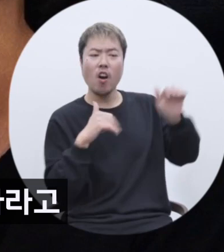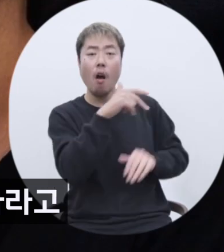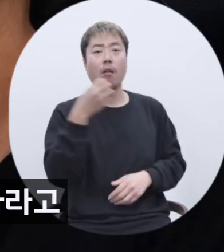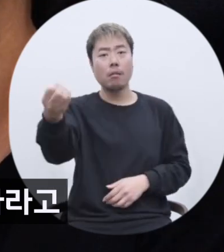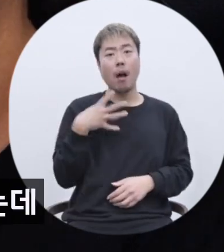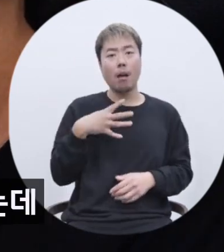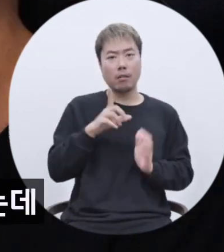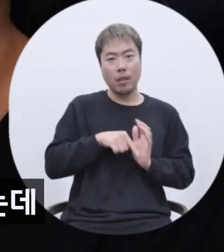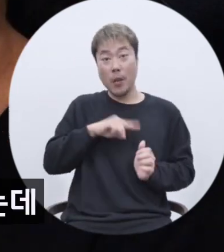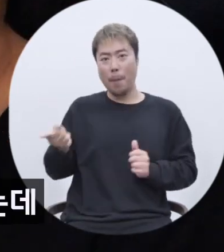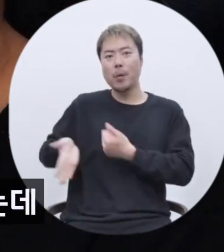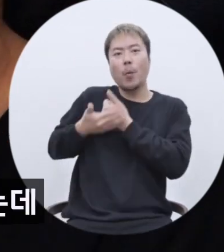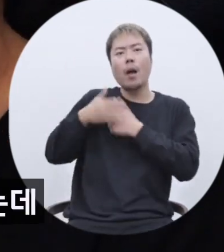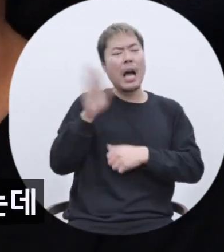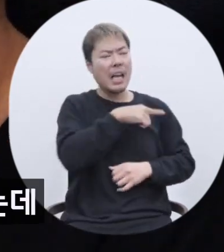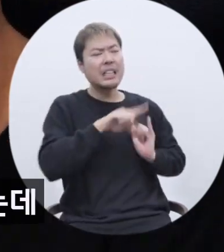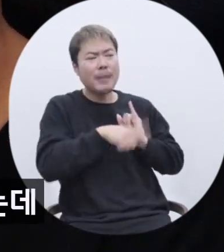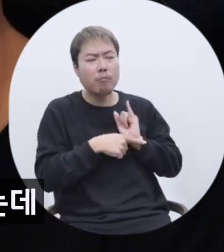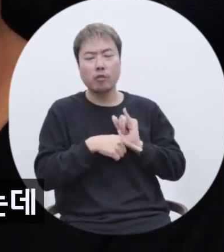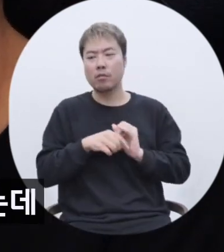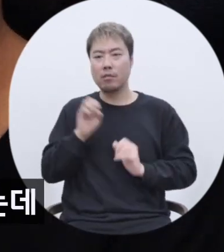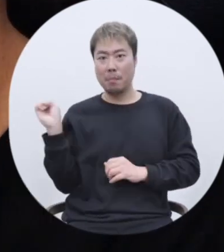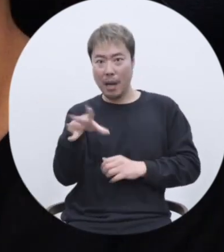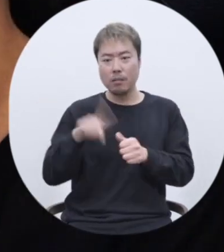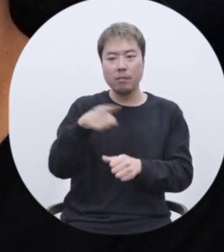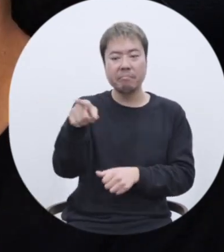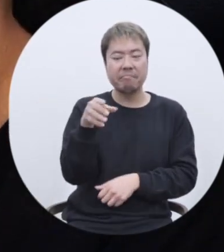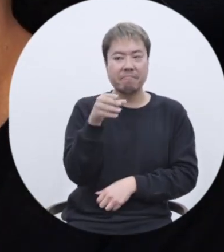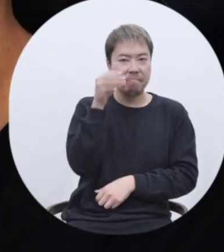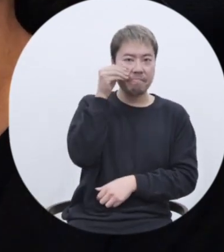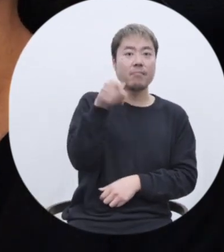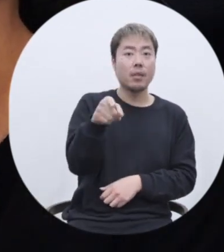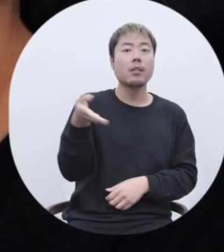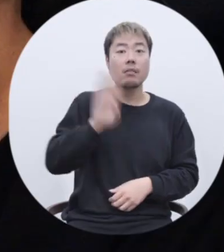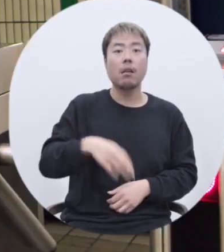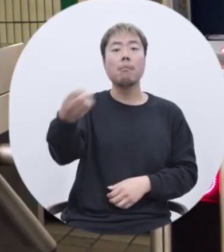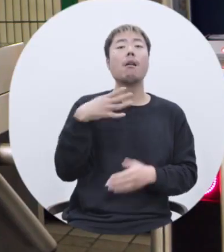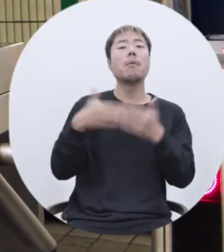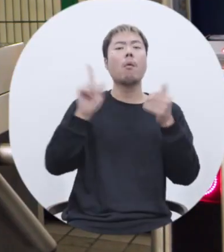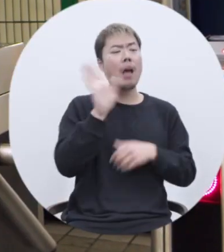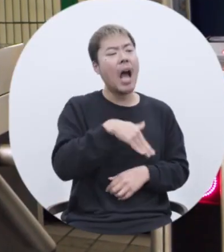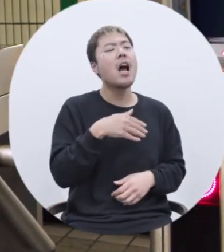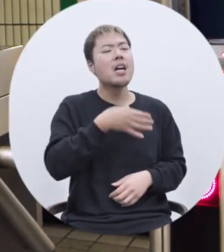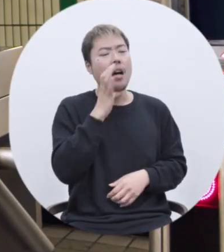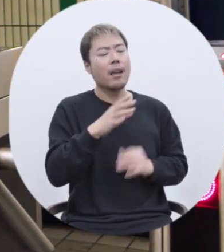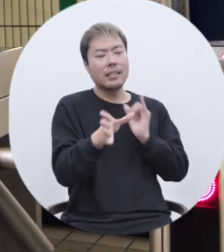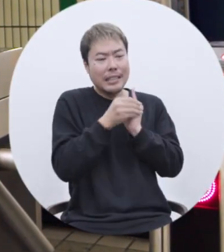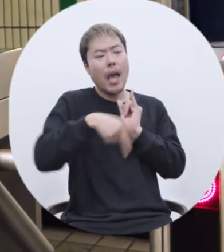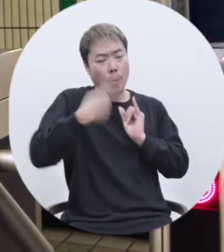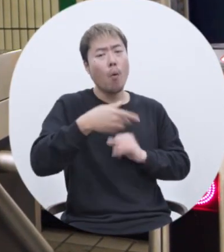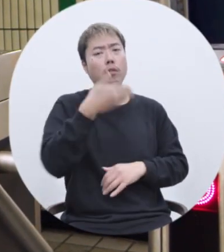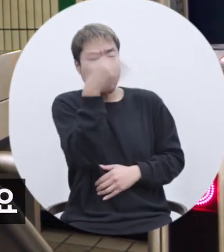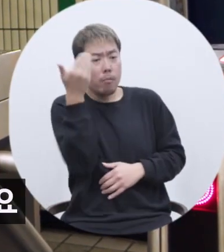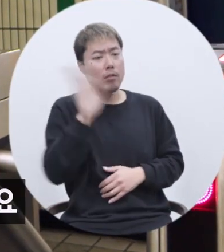그래서 옆에 아줌마가 임산부예요 해서 그냥 가만히 있었는데, 이제 어른이 임산부여도 젊은데 왜 이걸 타고 가? 나이 든